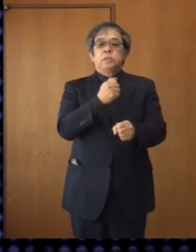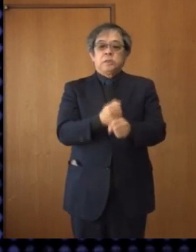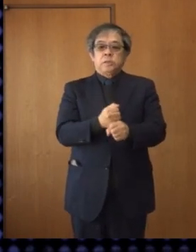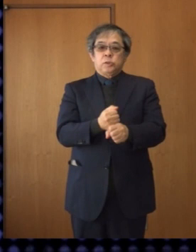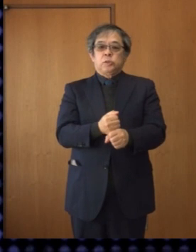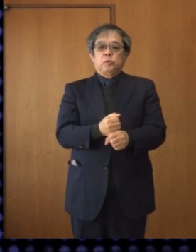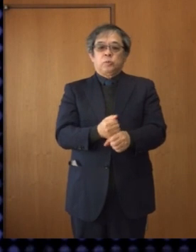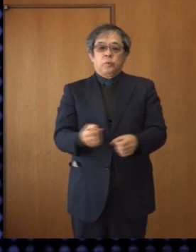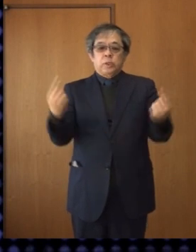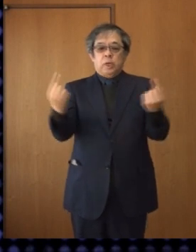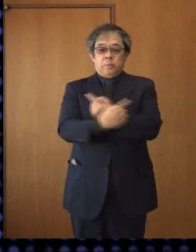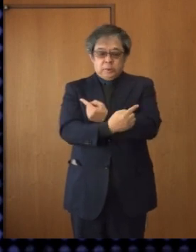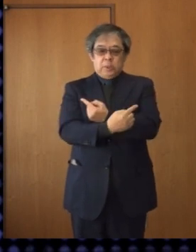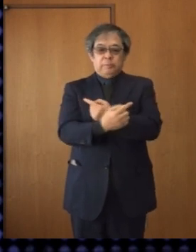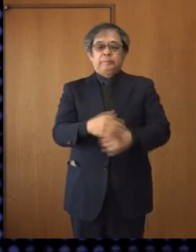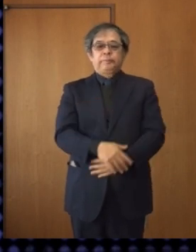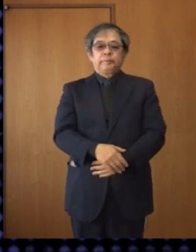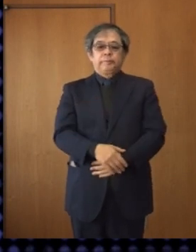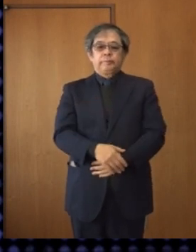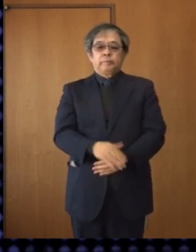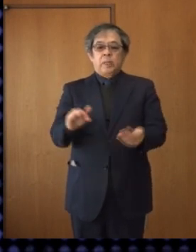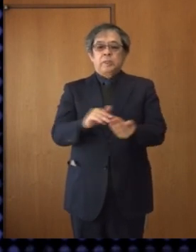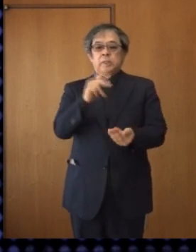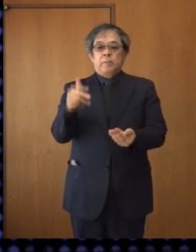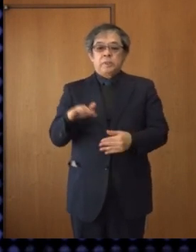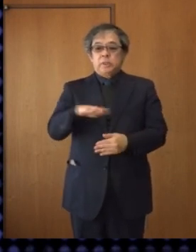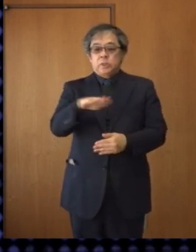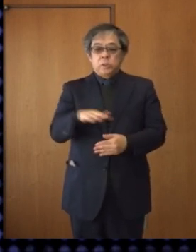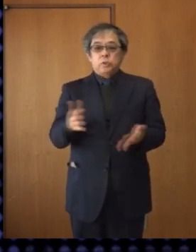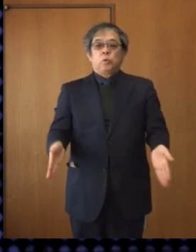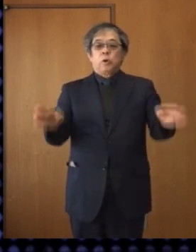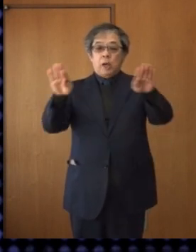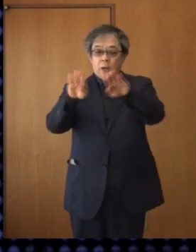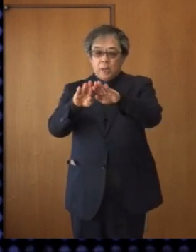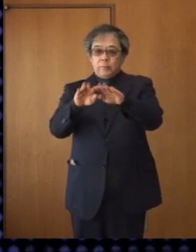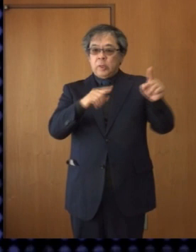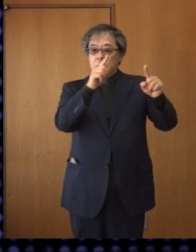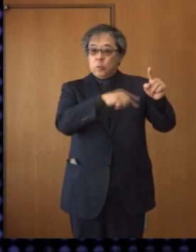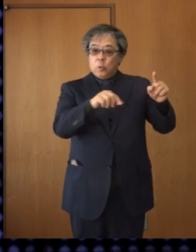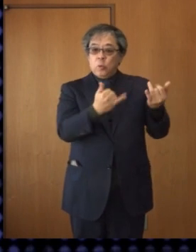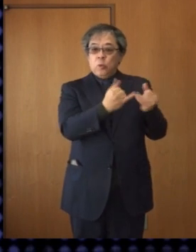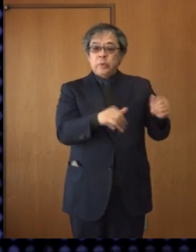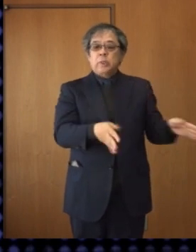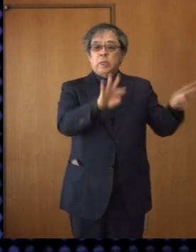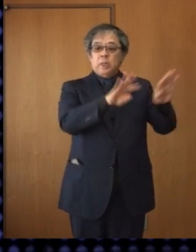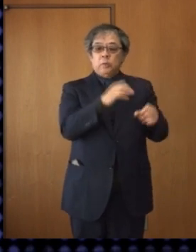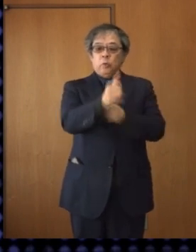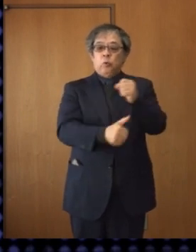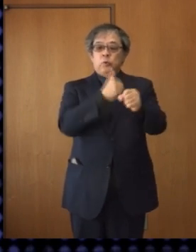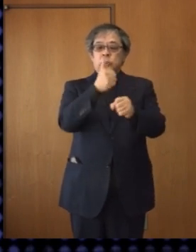。また多摩市児童館公民館の50周年事業